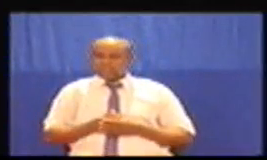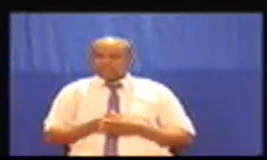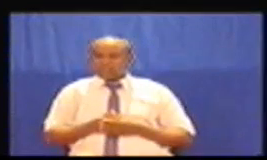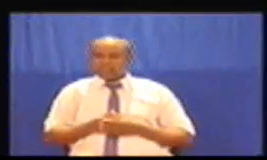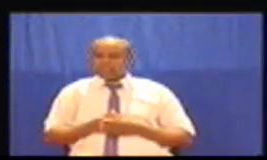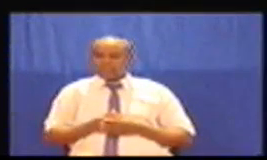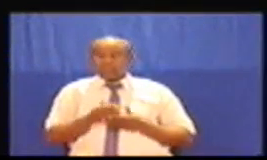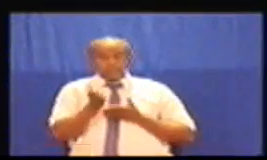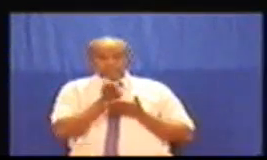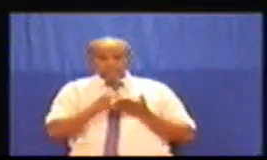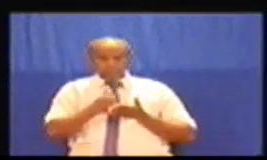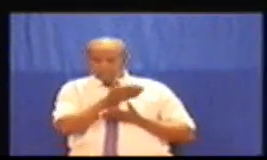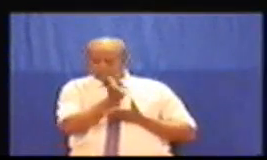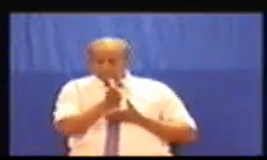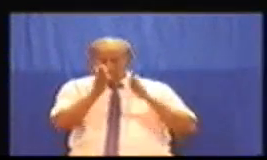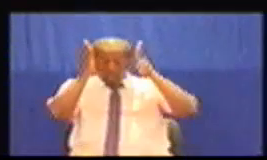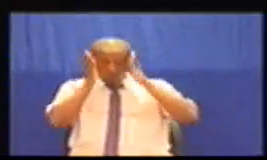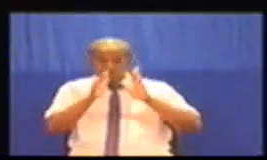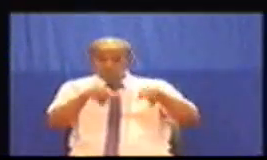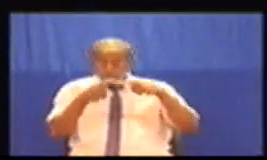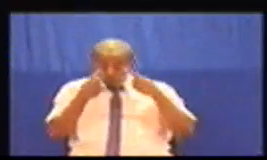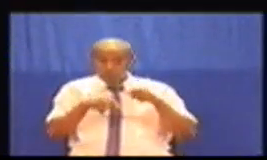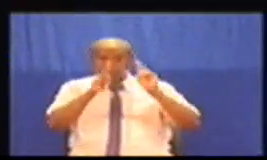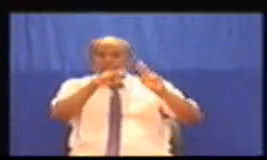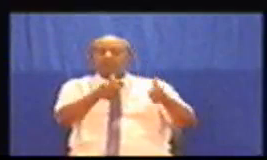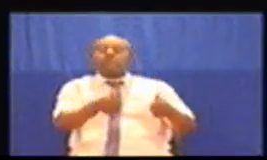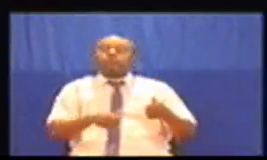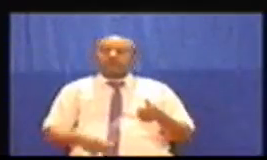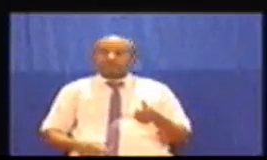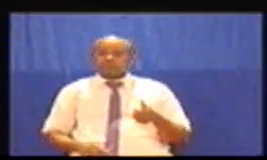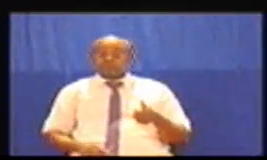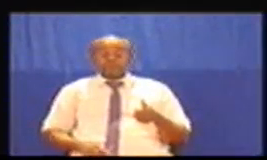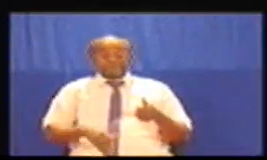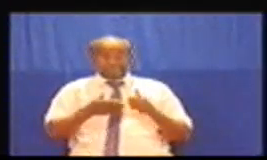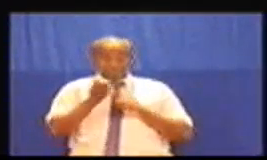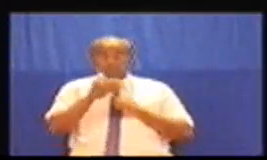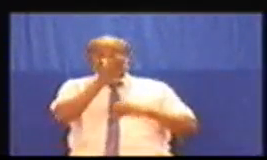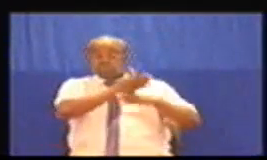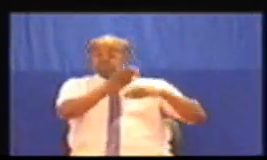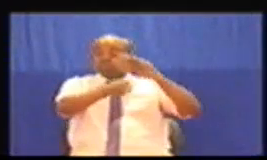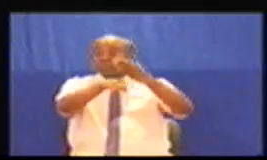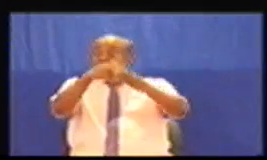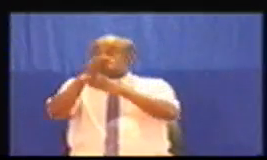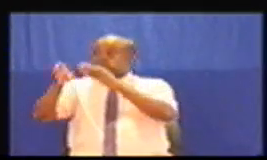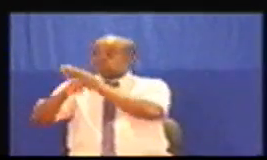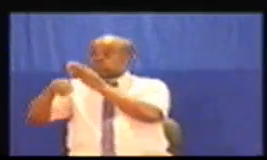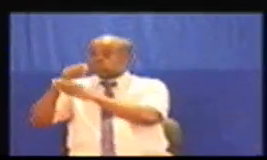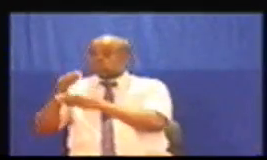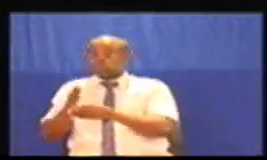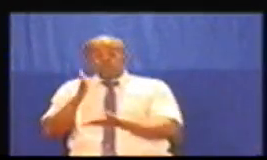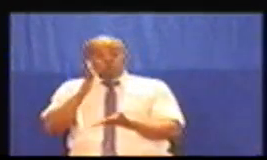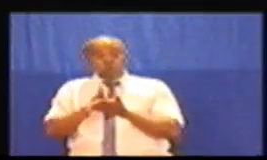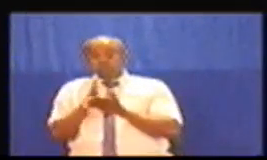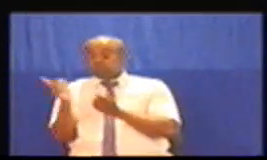baadhi yenu waheshimiwa wabunge hamjaziona mahakama hizi ambazo zinajengwa hivi sasa. Kwa kweli